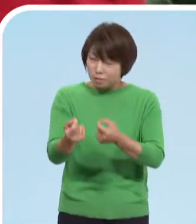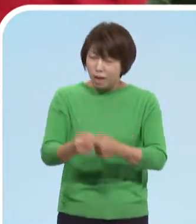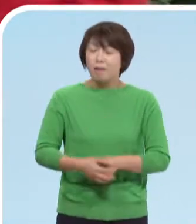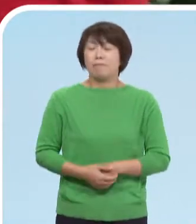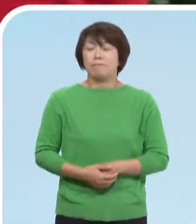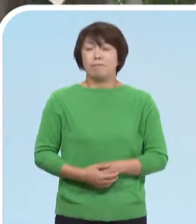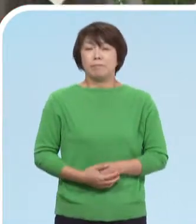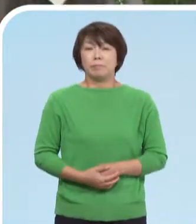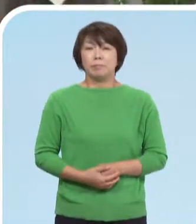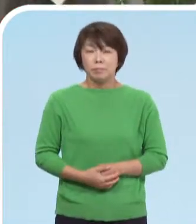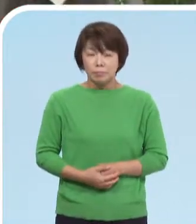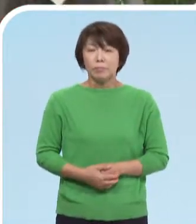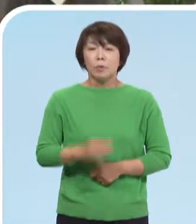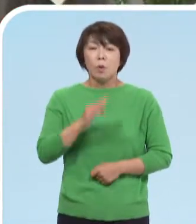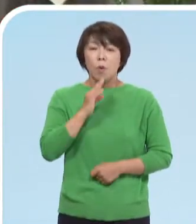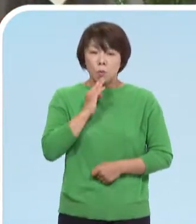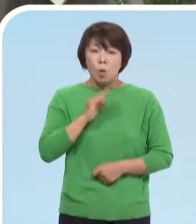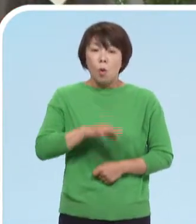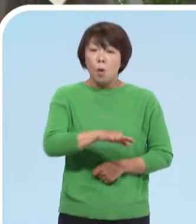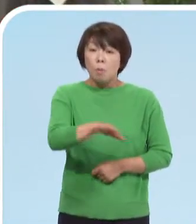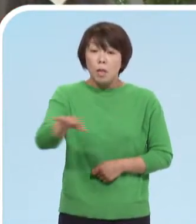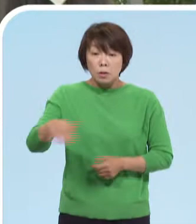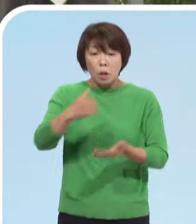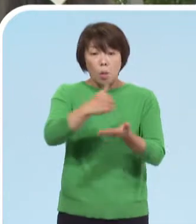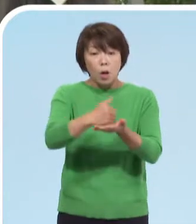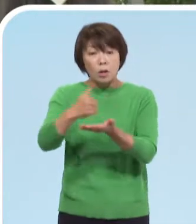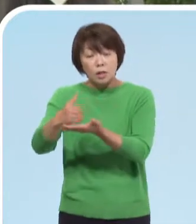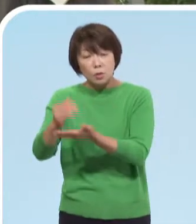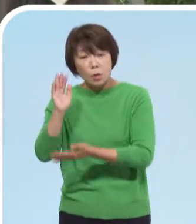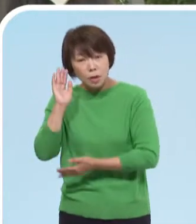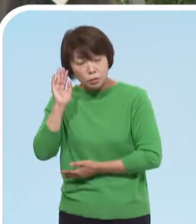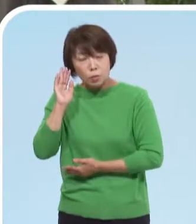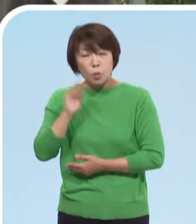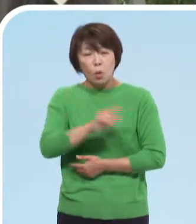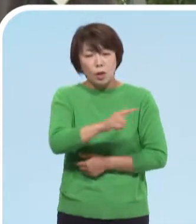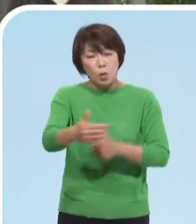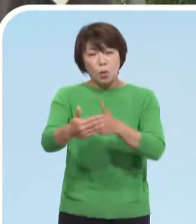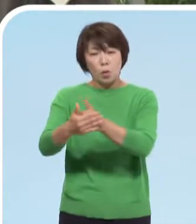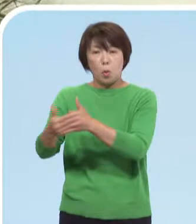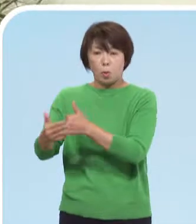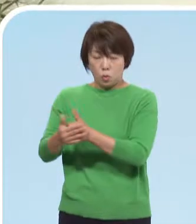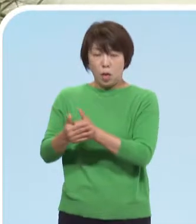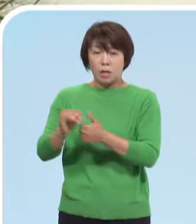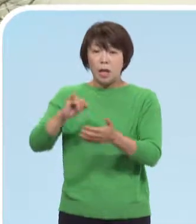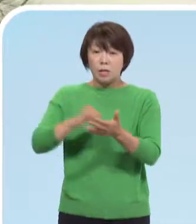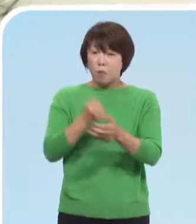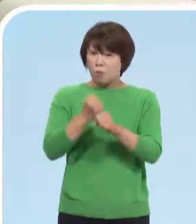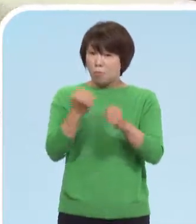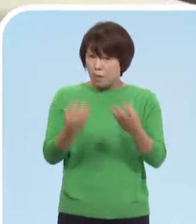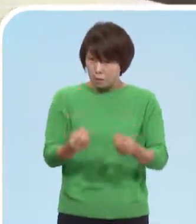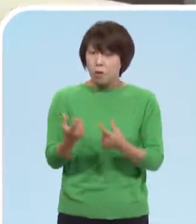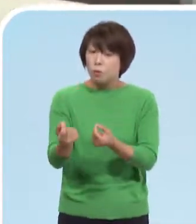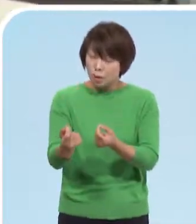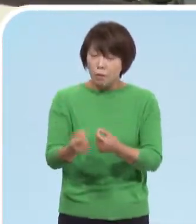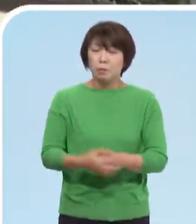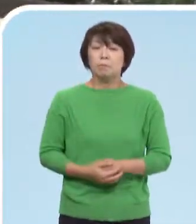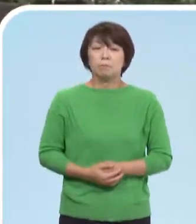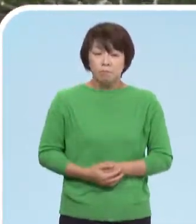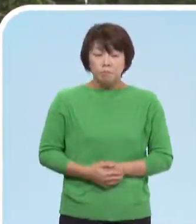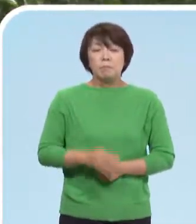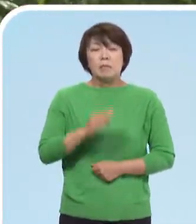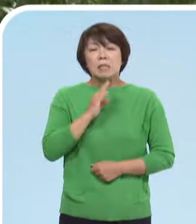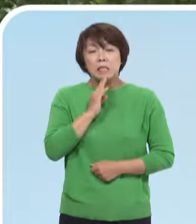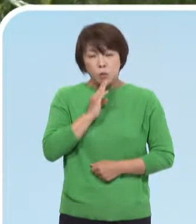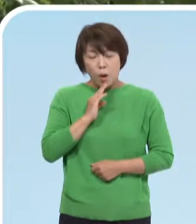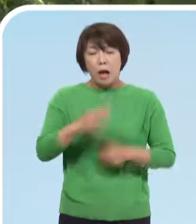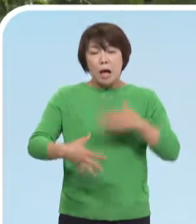い、は い、いや本当も皆さんのお話を聞いているとこれいろいろな人の協力があってこのジャムが出来上がったんですね。 はい、実は